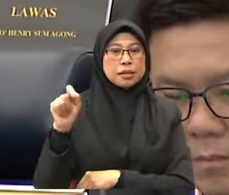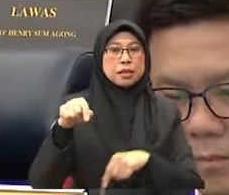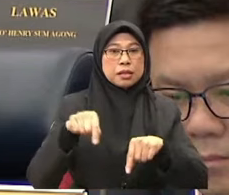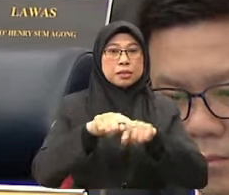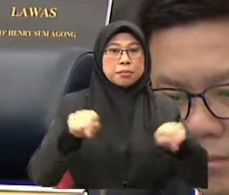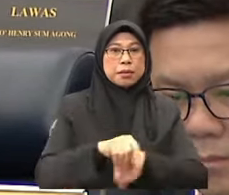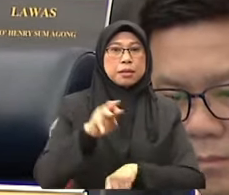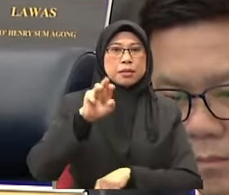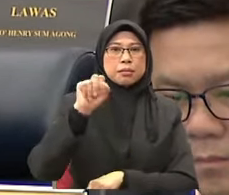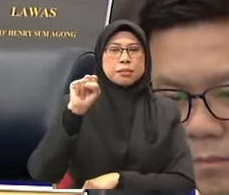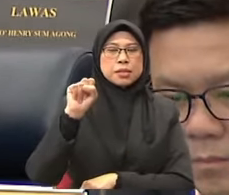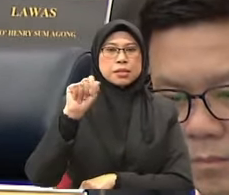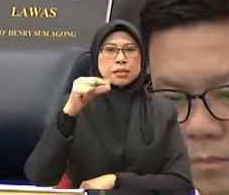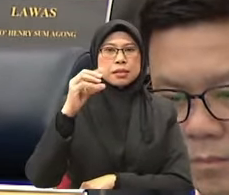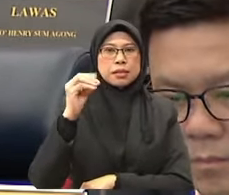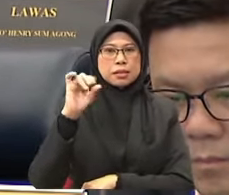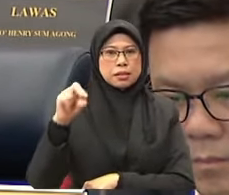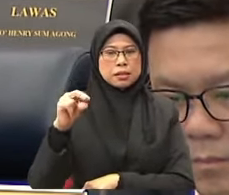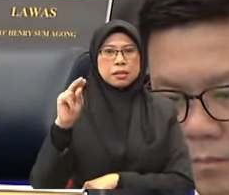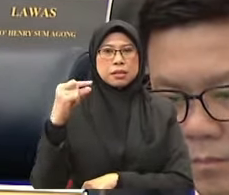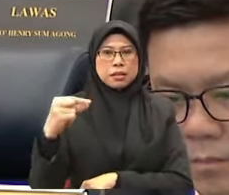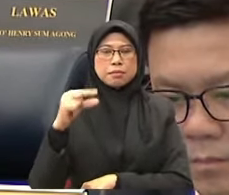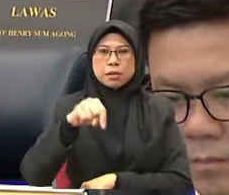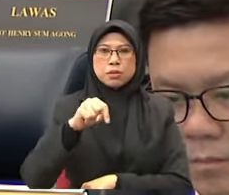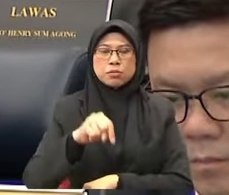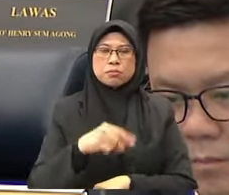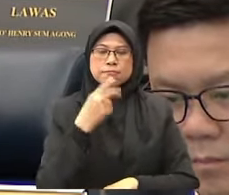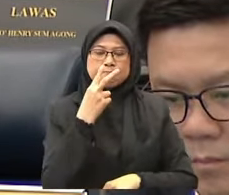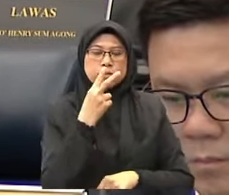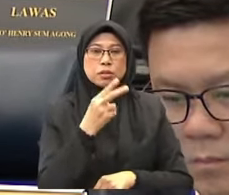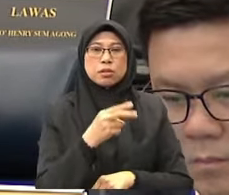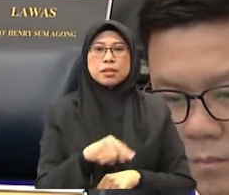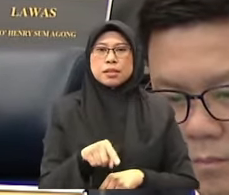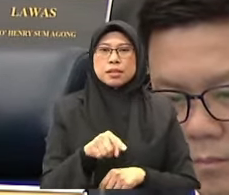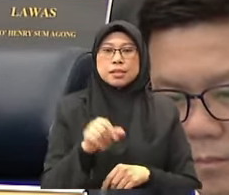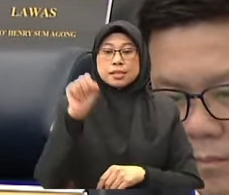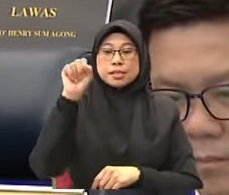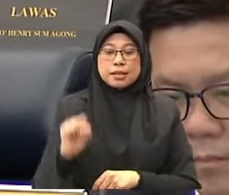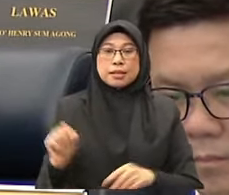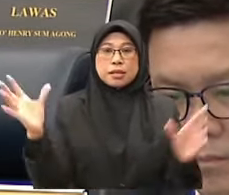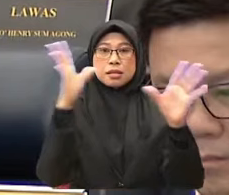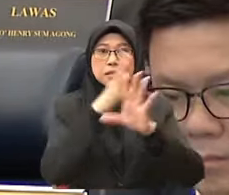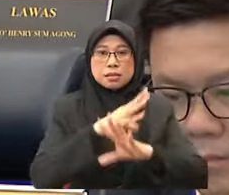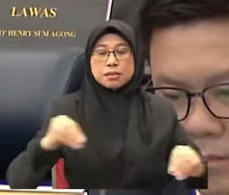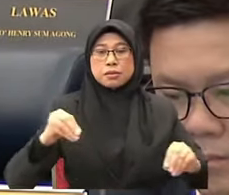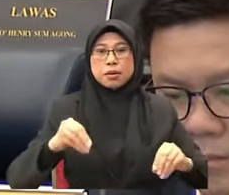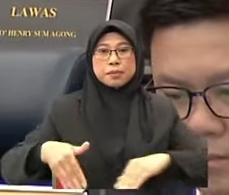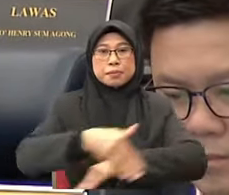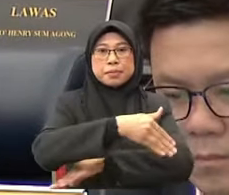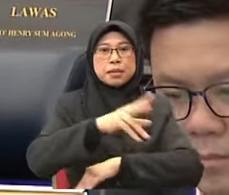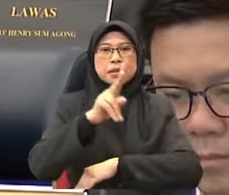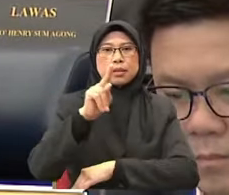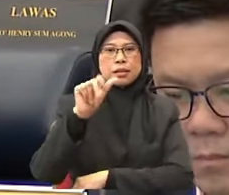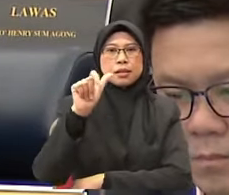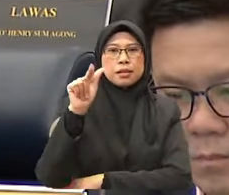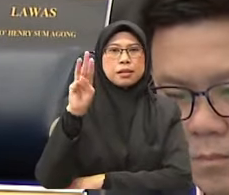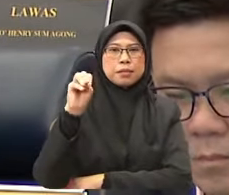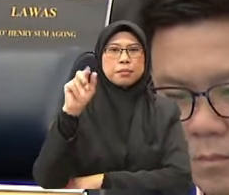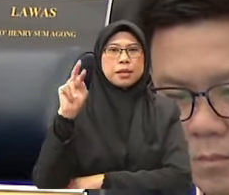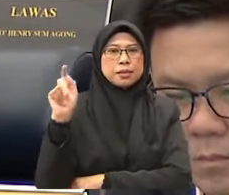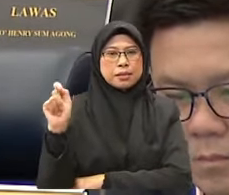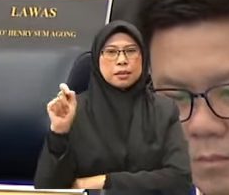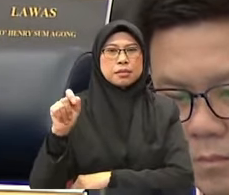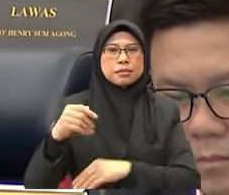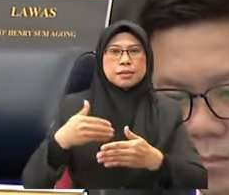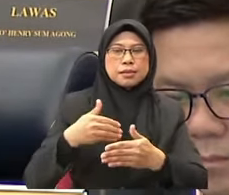salah satu lokasi pembangunan yang perlu diberi perhatian. Terletak di bahagian paling selatan negeri Sarawak, bersempadan dengan Kalimantan dan berhampiran